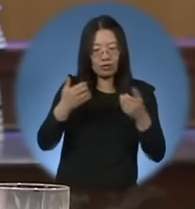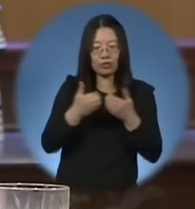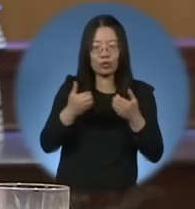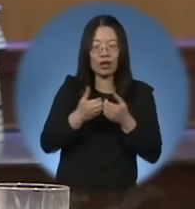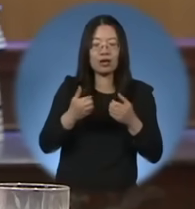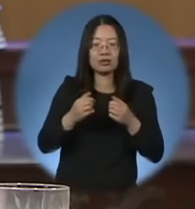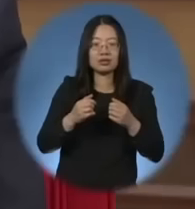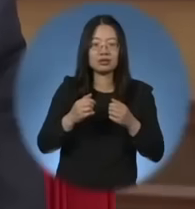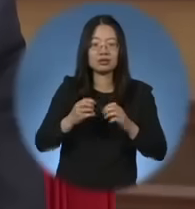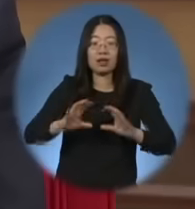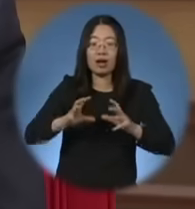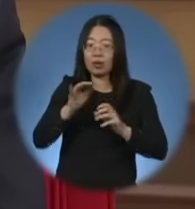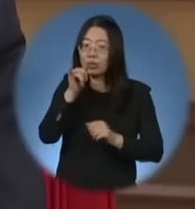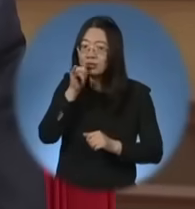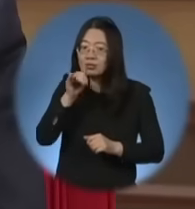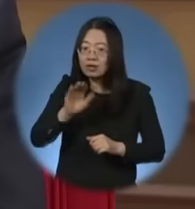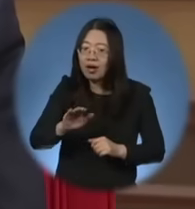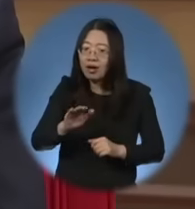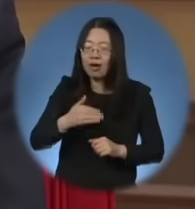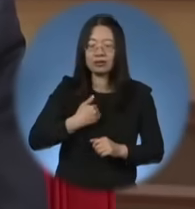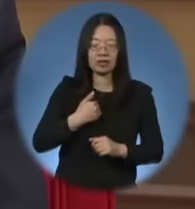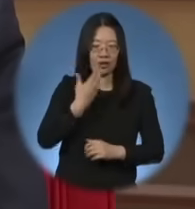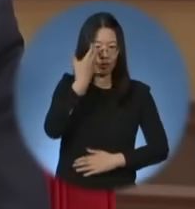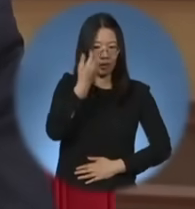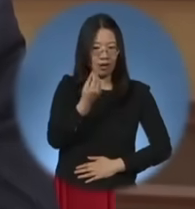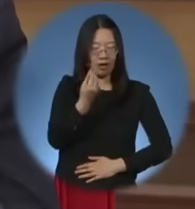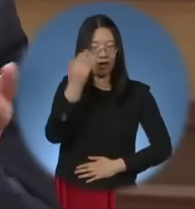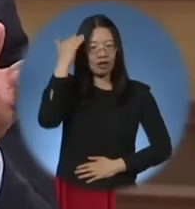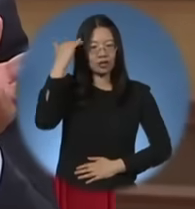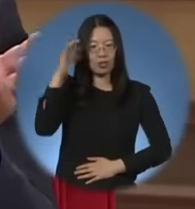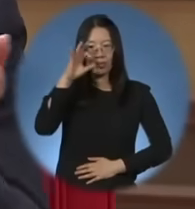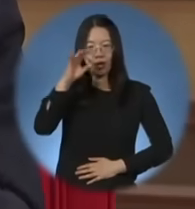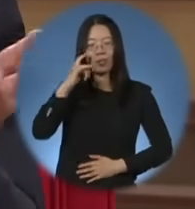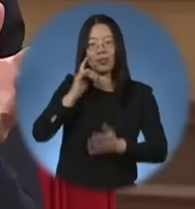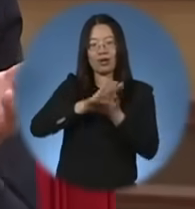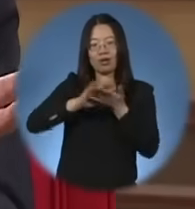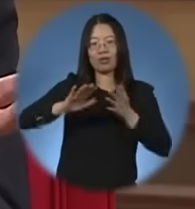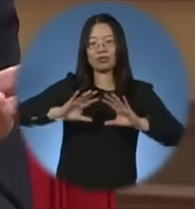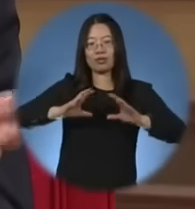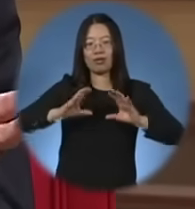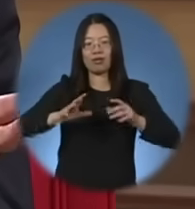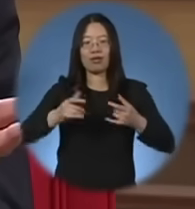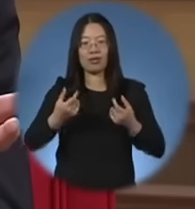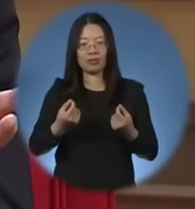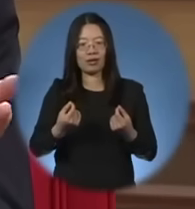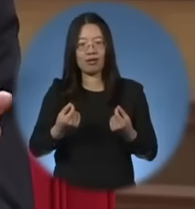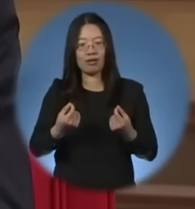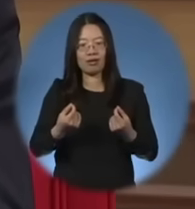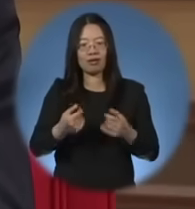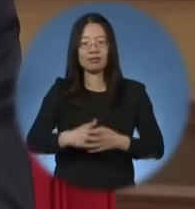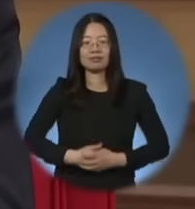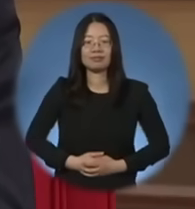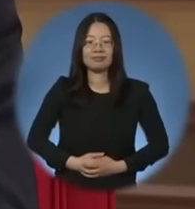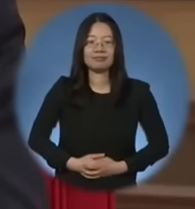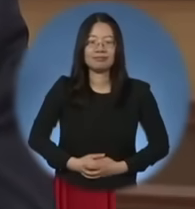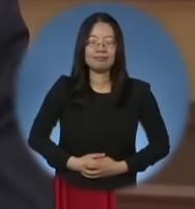몇 어 그러니까 내 눈에 한국은 아주 평화스러운 나라다